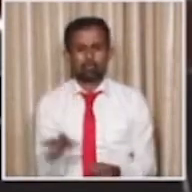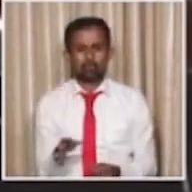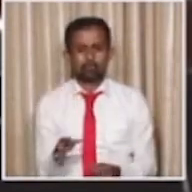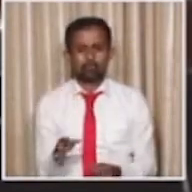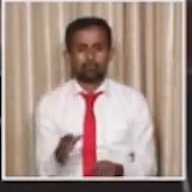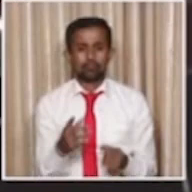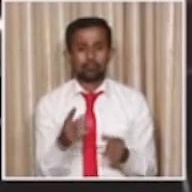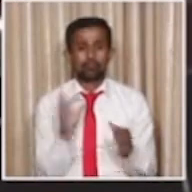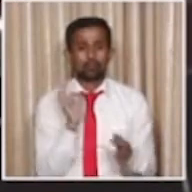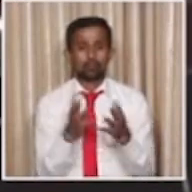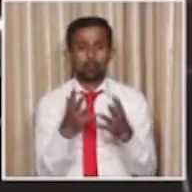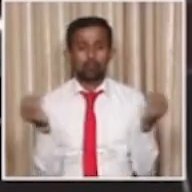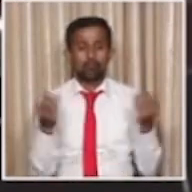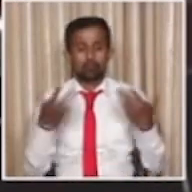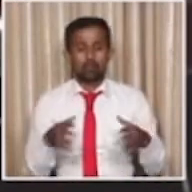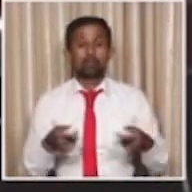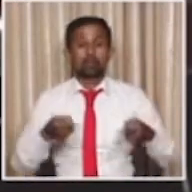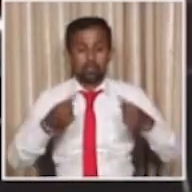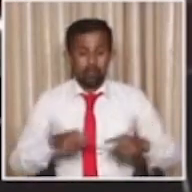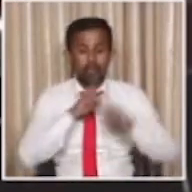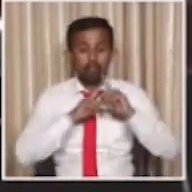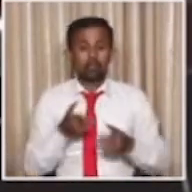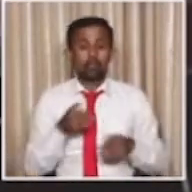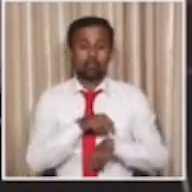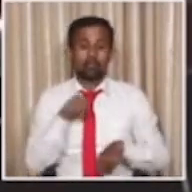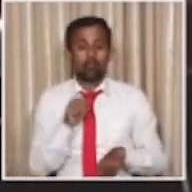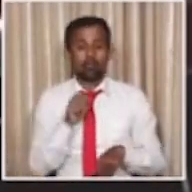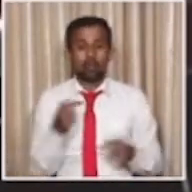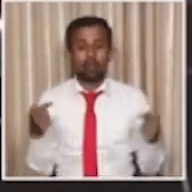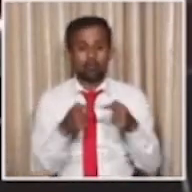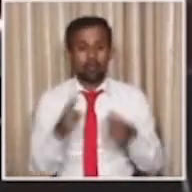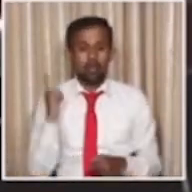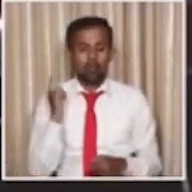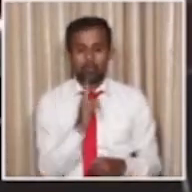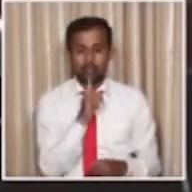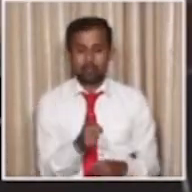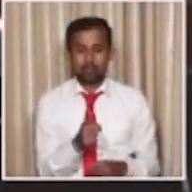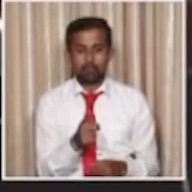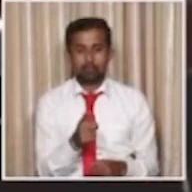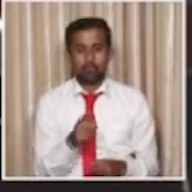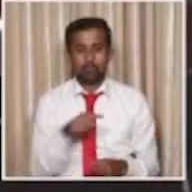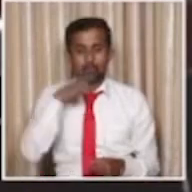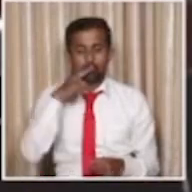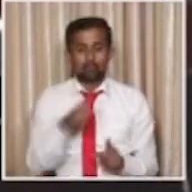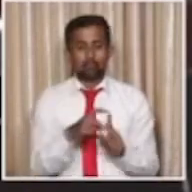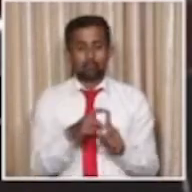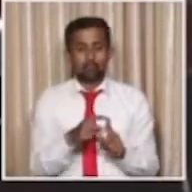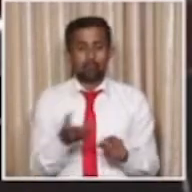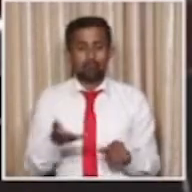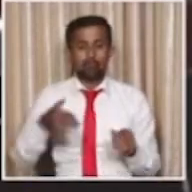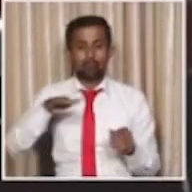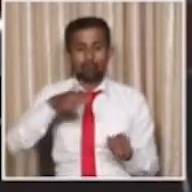නිවාගත්තා. ඒ අතරේ සාකච්ඡාවක් ඇති වුණා දැන් මොකද කරන්නේ. ඒ වෙලාවේ නාවික හමුදාව අපිට කිව්වා දැන් මුහුද රළු වෙන පටන් ගන්න